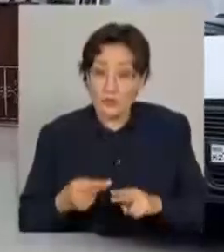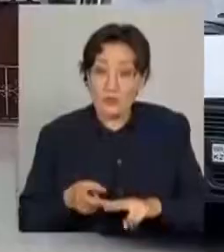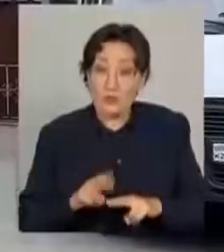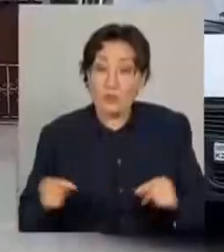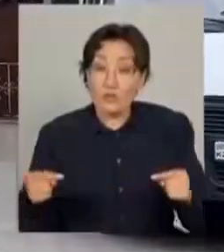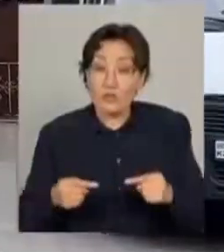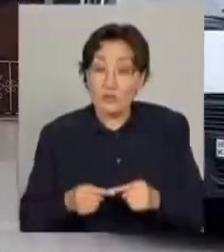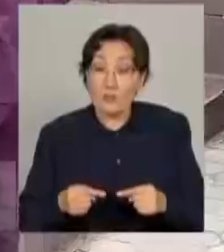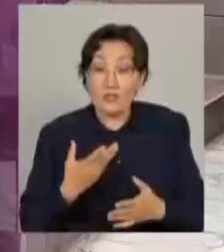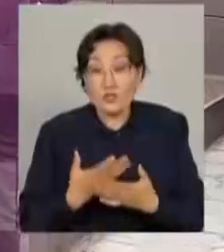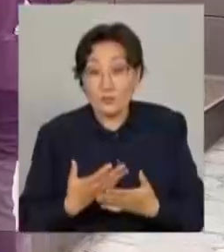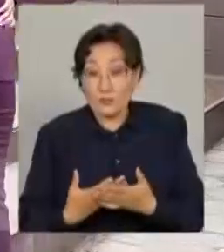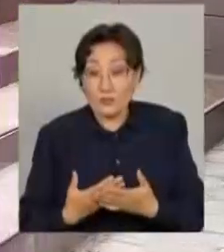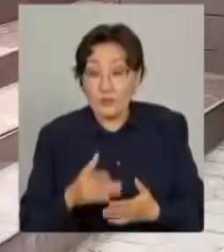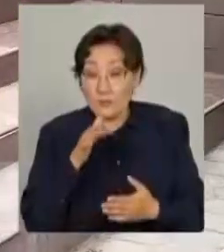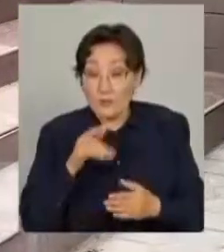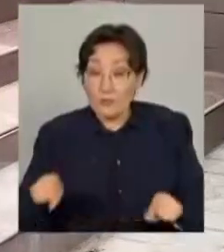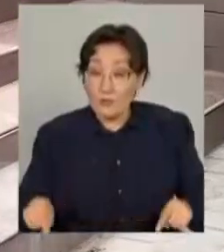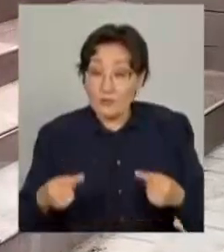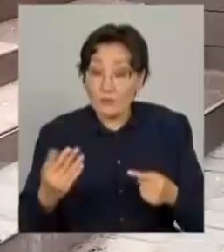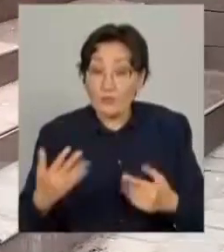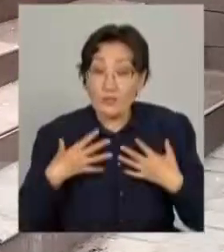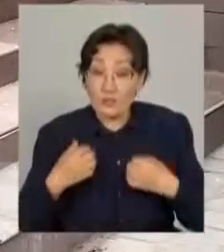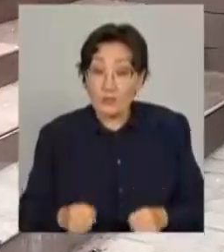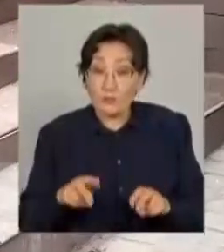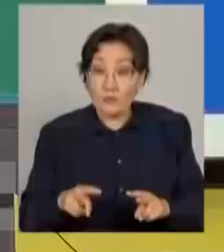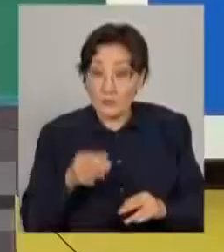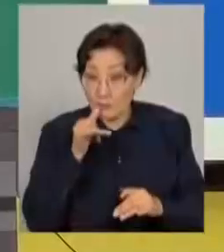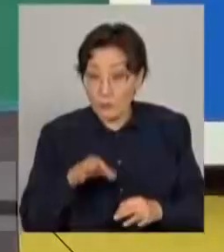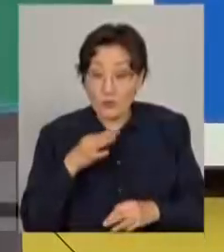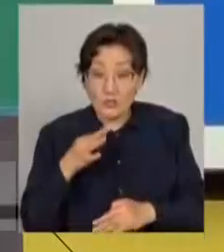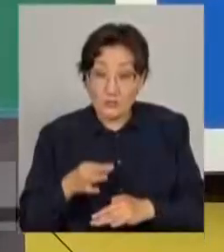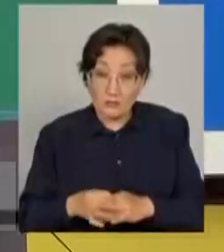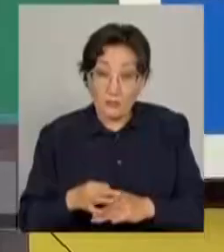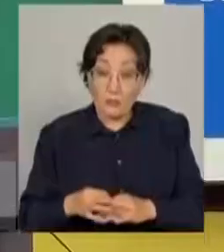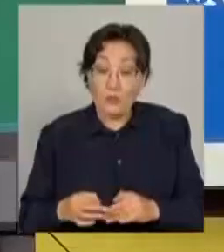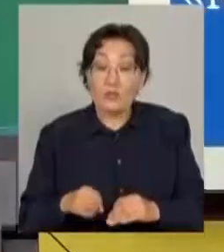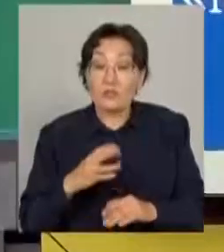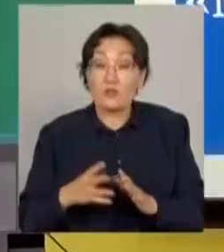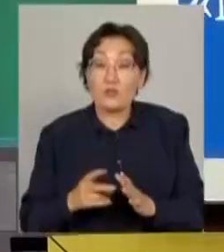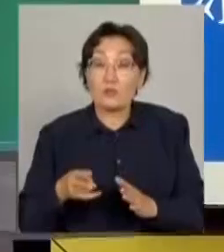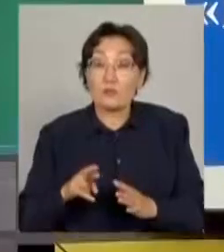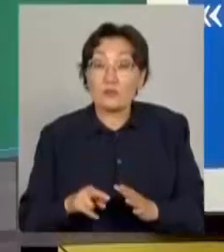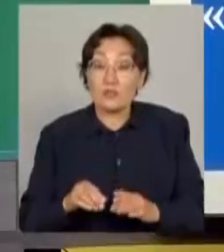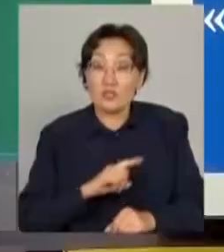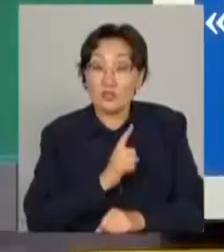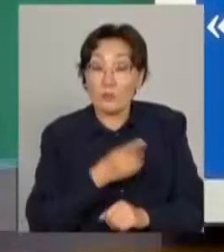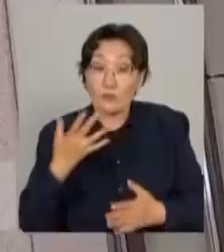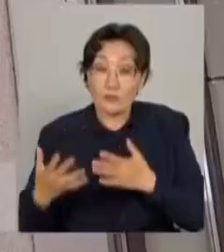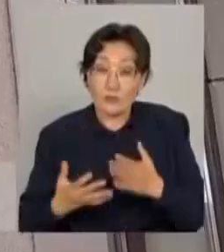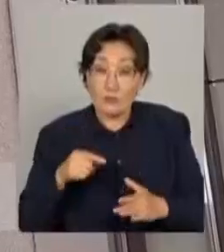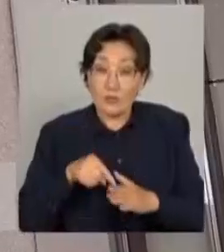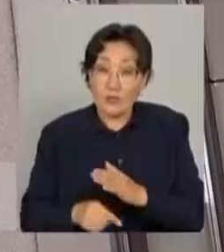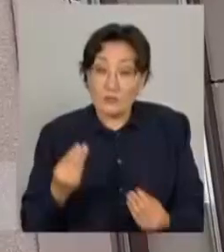этом точных прогнозов о сроках восстановления его здоровья специалисты дать пока не могут. Напомню, 19 июня из-за сильного ветра на